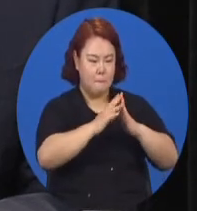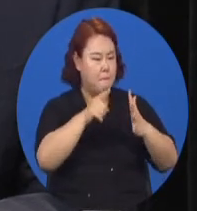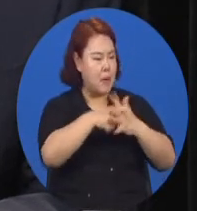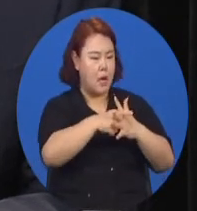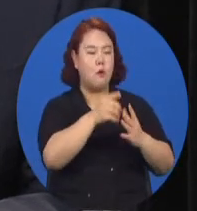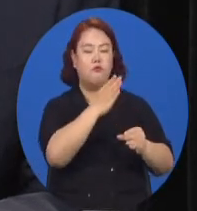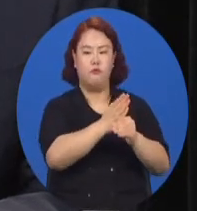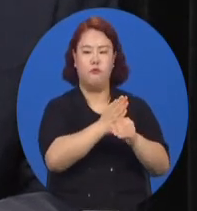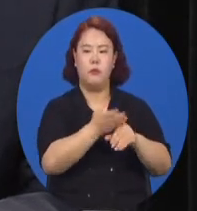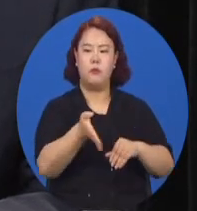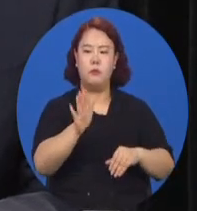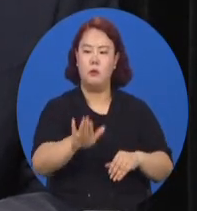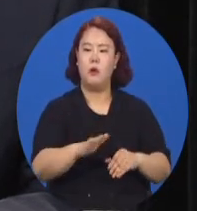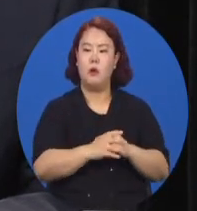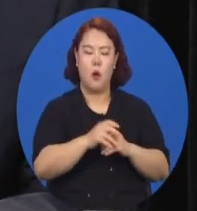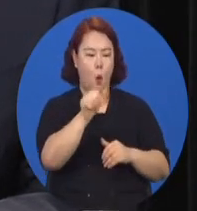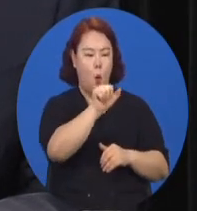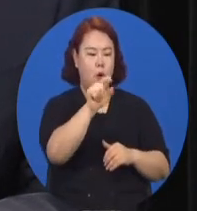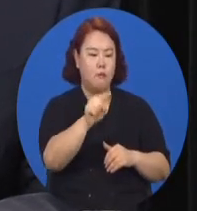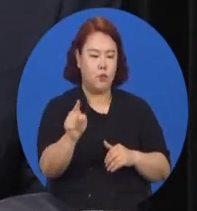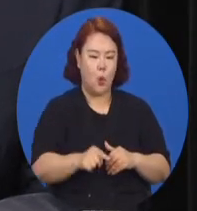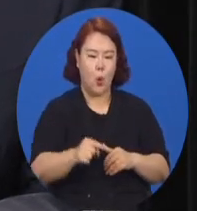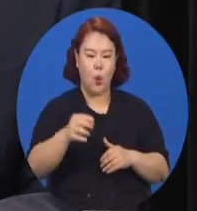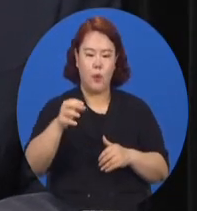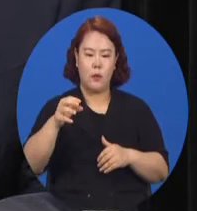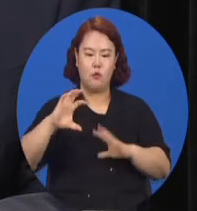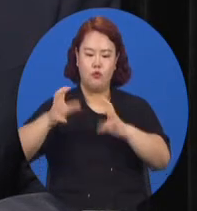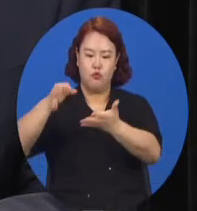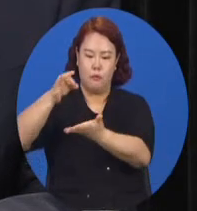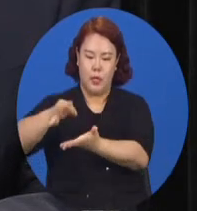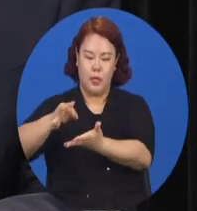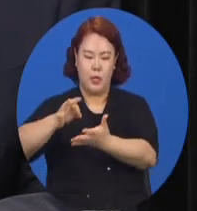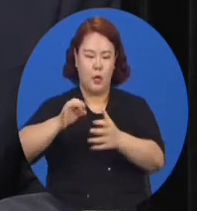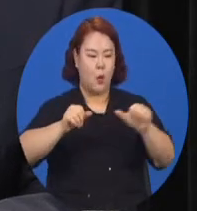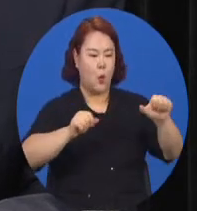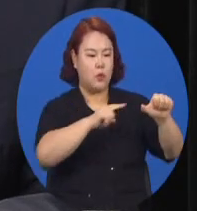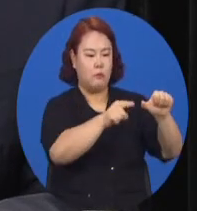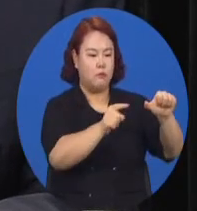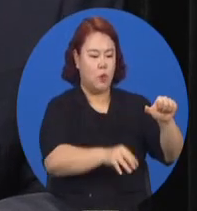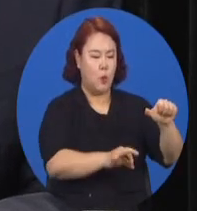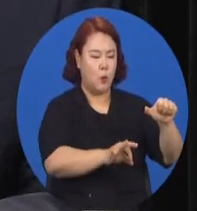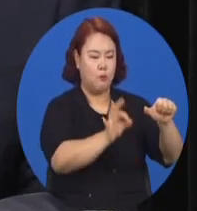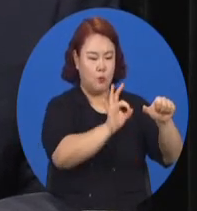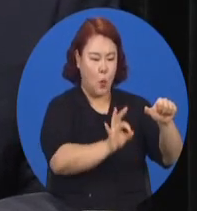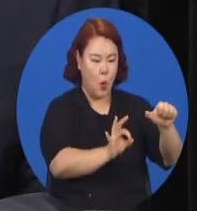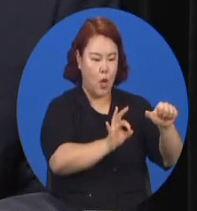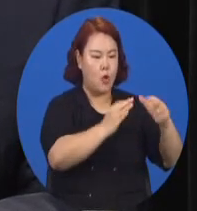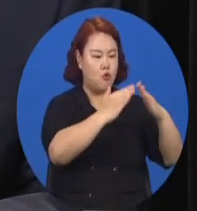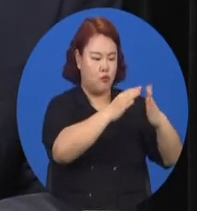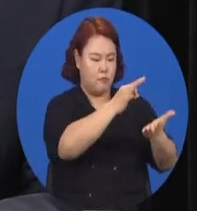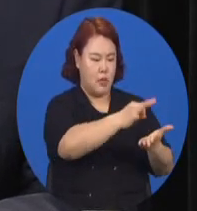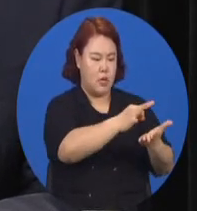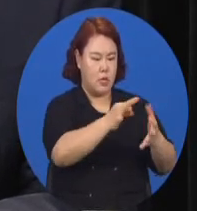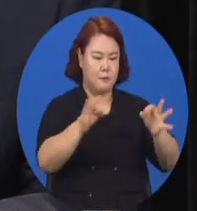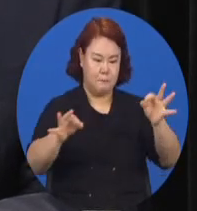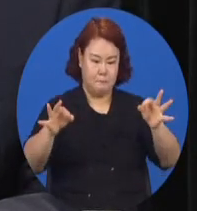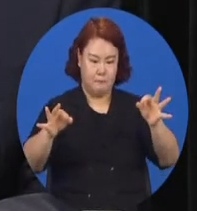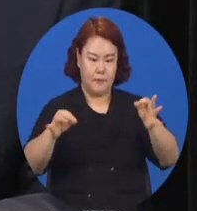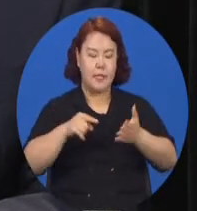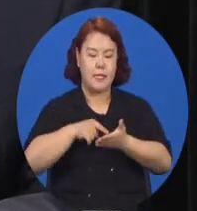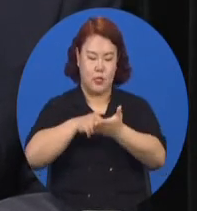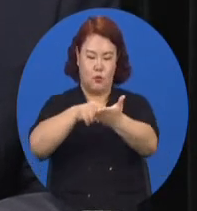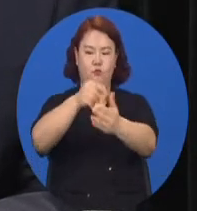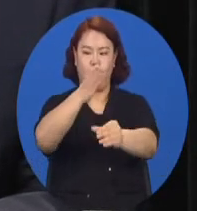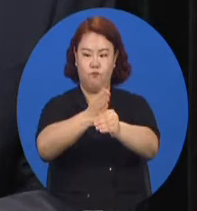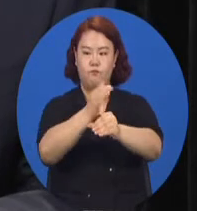있습니다. 그런데 이 중에 50%는 국비 지원 또 50% 우리 군비 부담의 비율로 해서 지금 신청을 중앙부처와